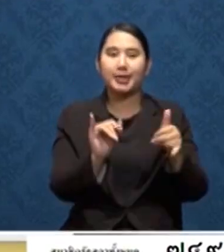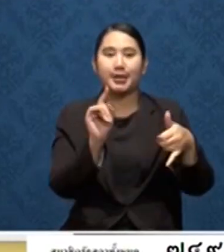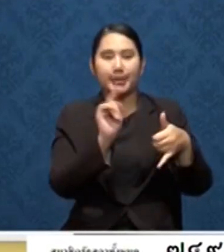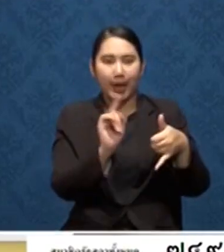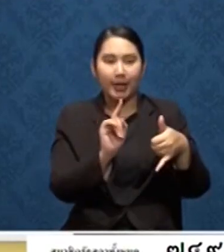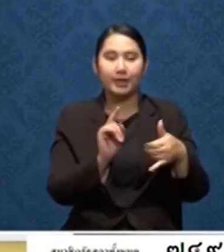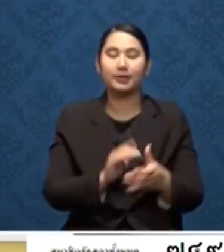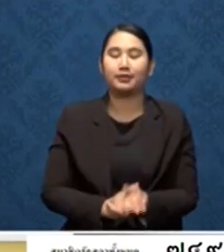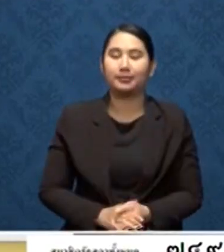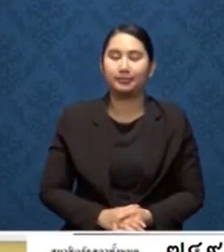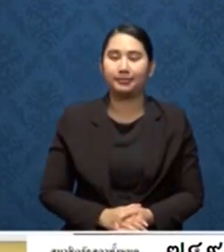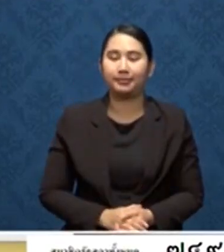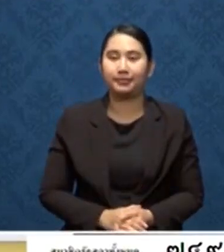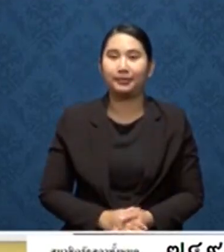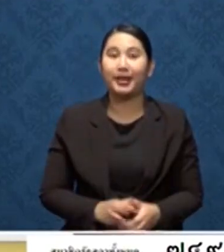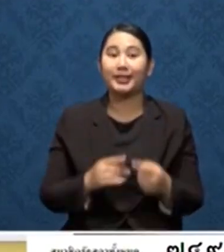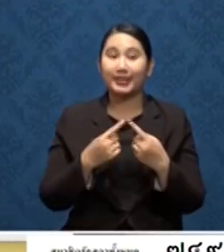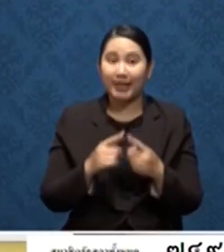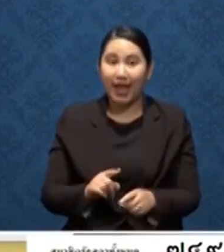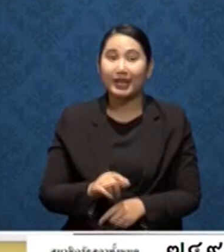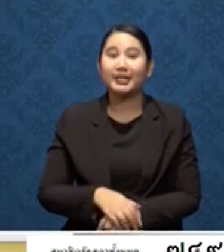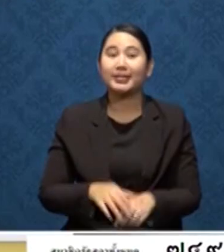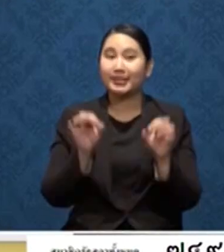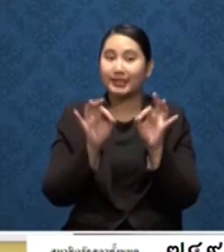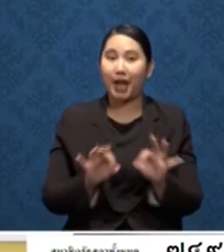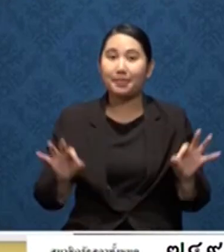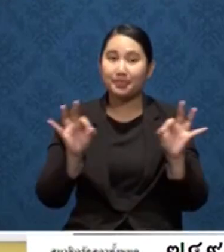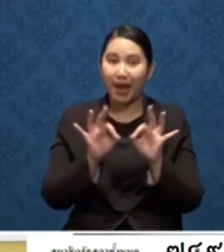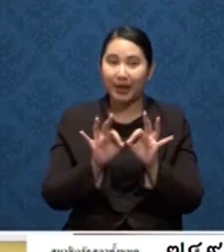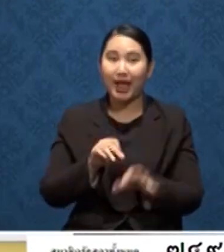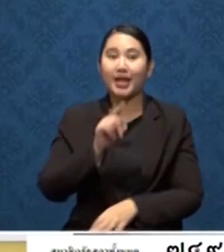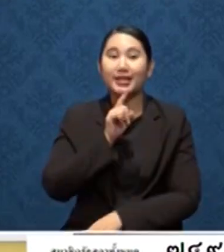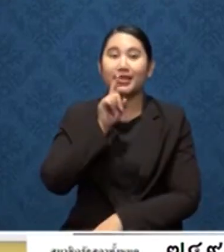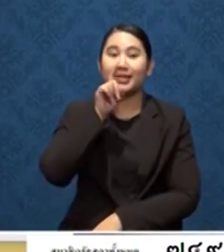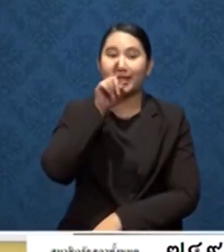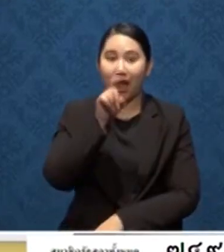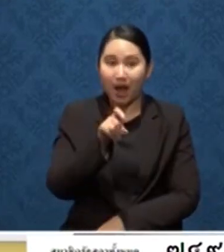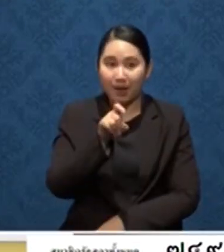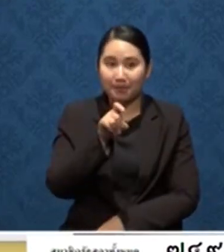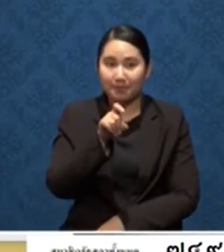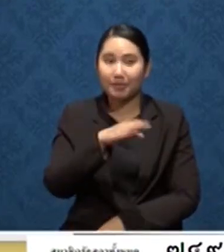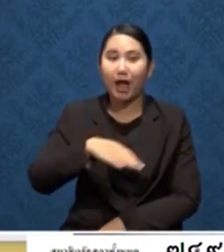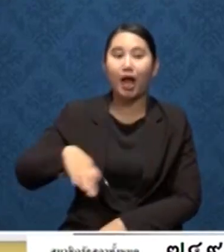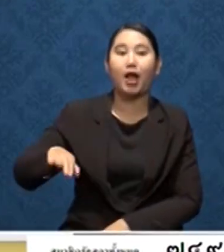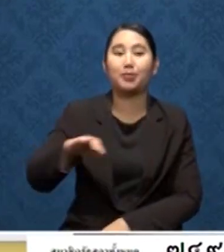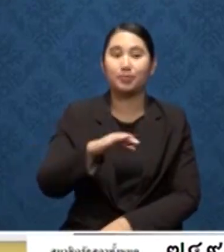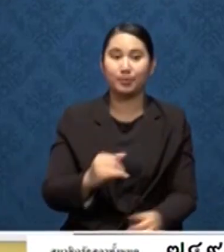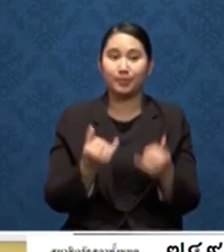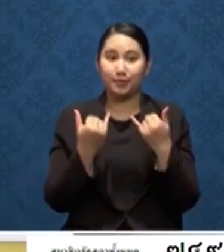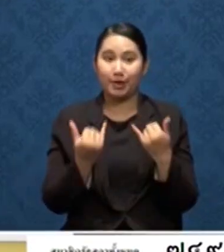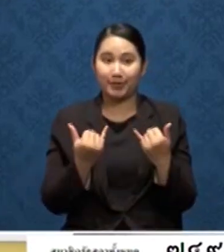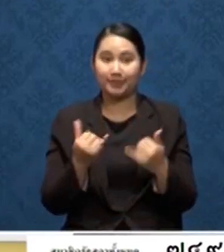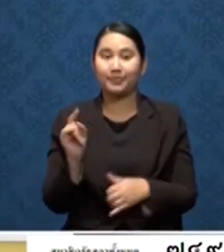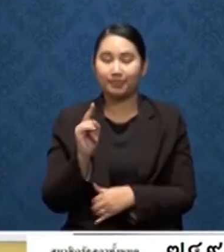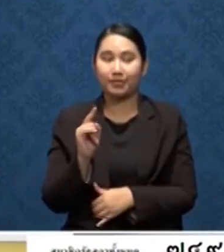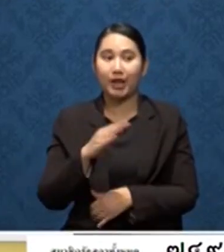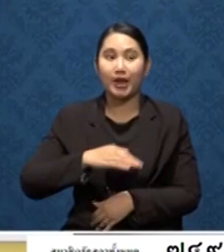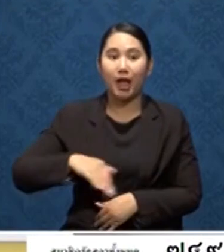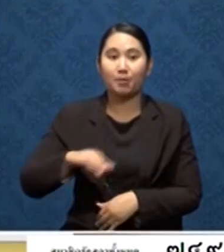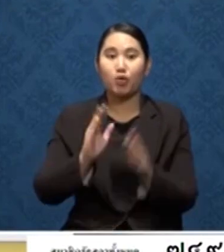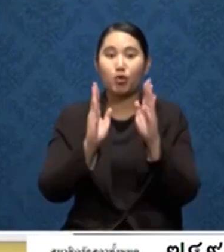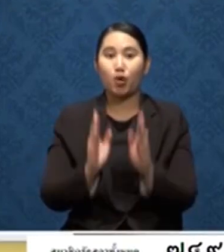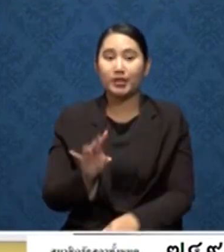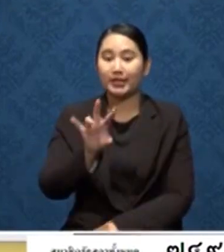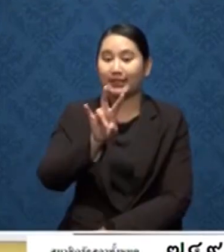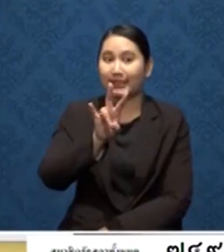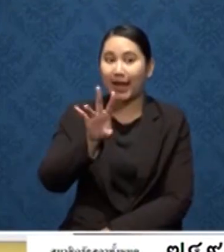ไกลแต่คำถามที่สำคัญที่สุดต่อหน้าสมาชิกรัฐสภาทุกท่านในวันนี้ครับก็คือพวกเรา 750